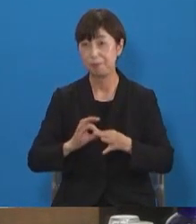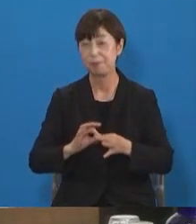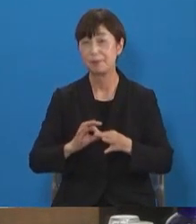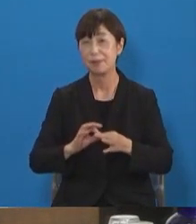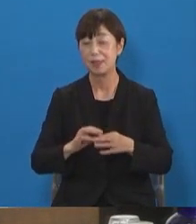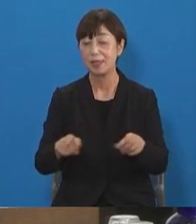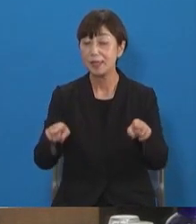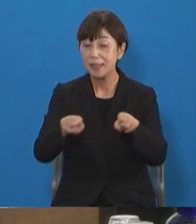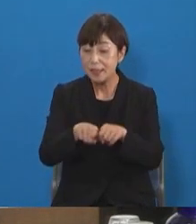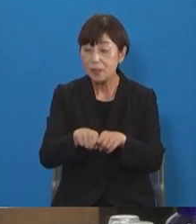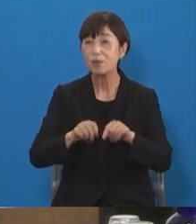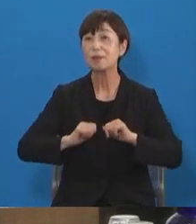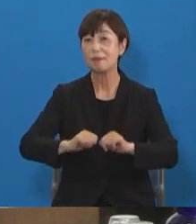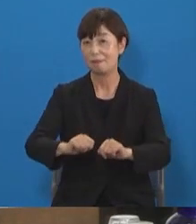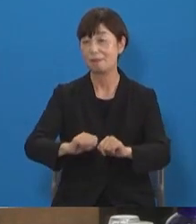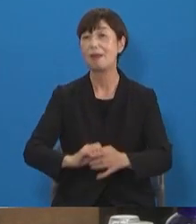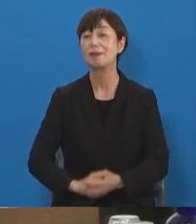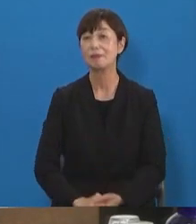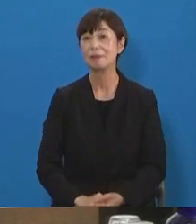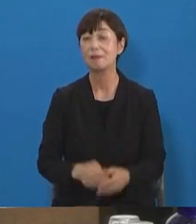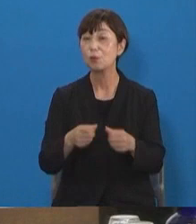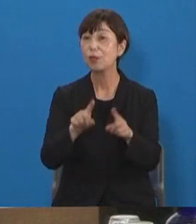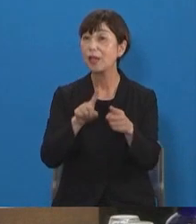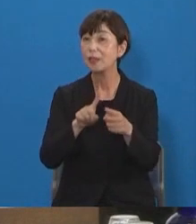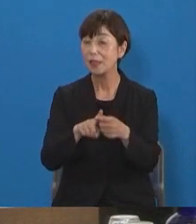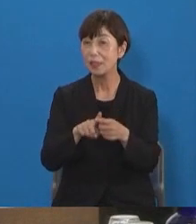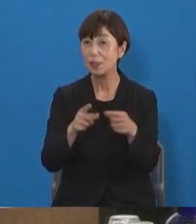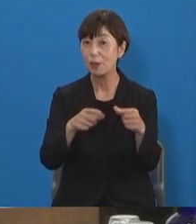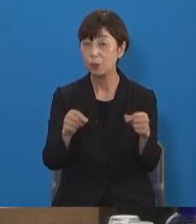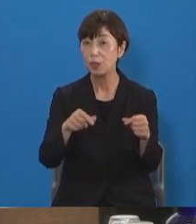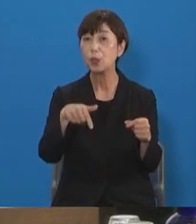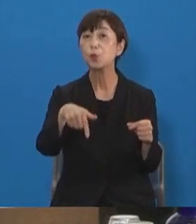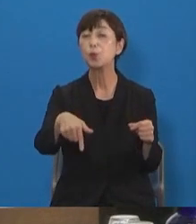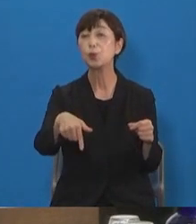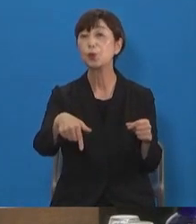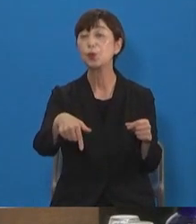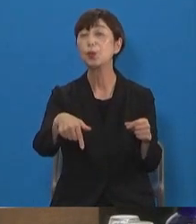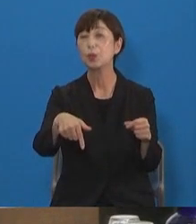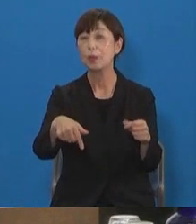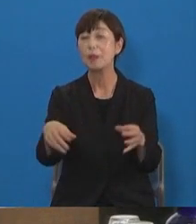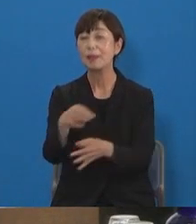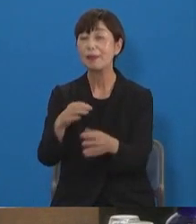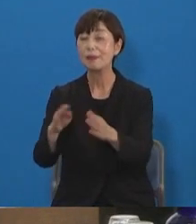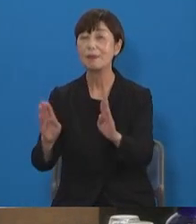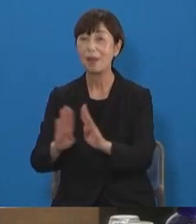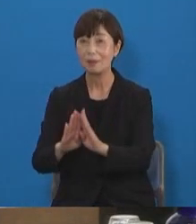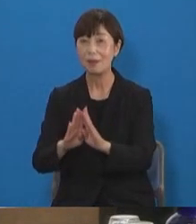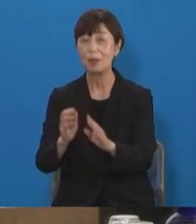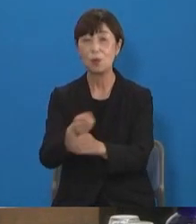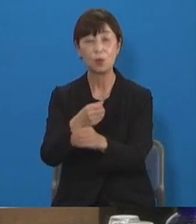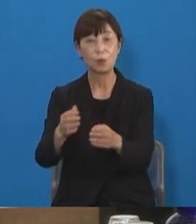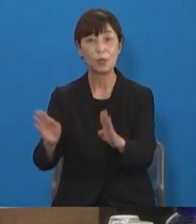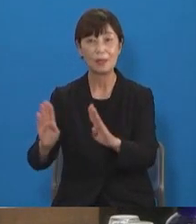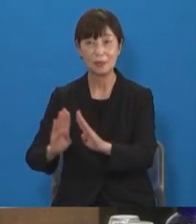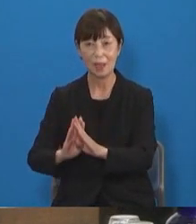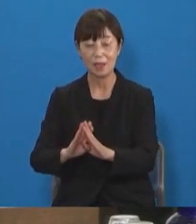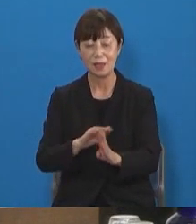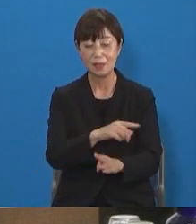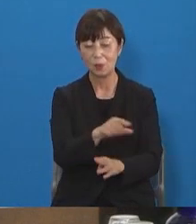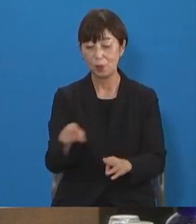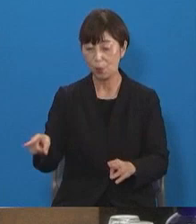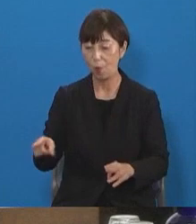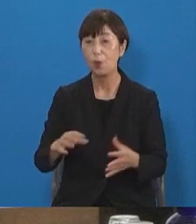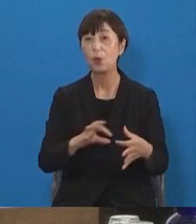体的に取り組んでおります。具体的には、府に府経済団体および労働団体等のさまざまな団体と連携